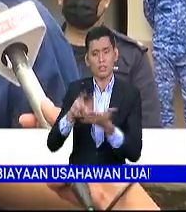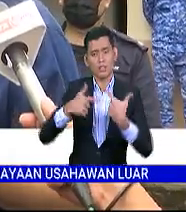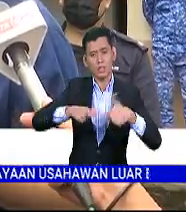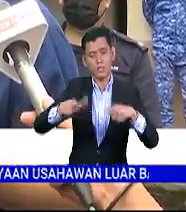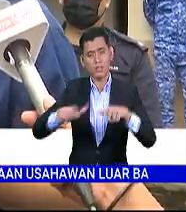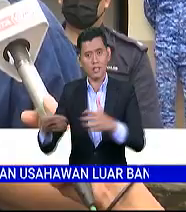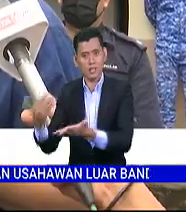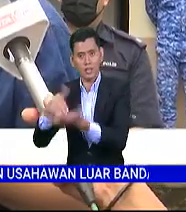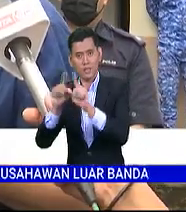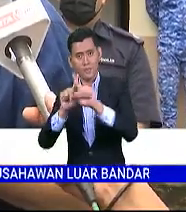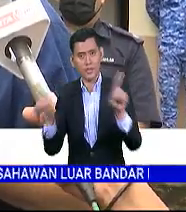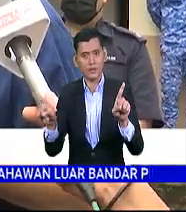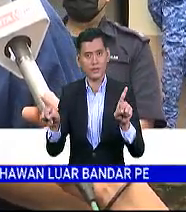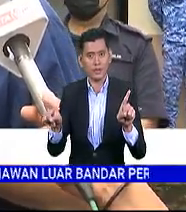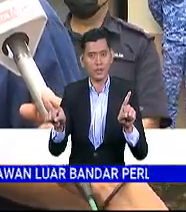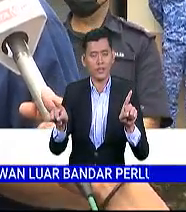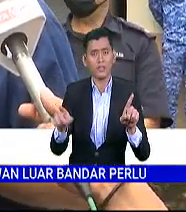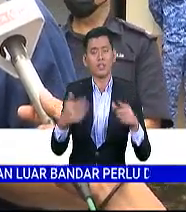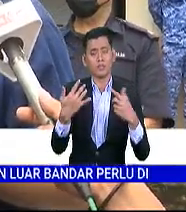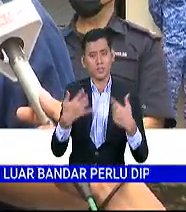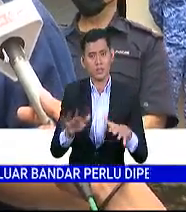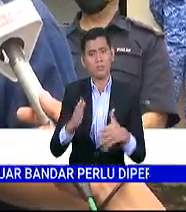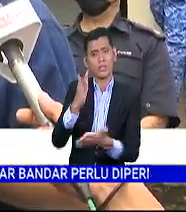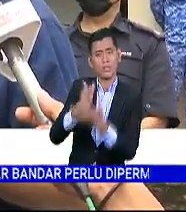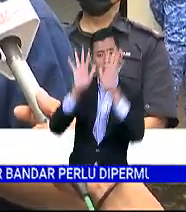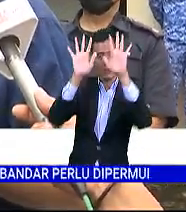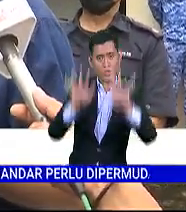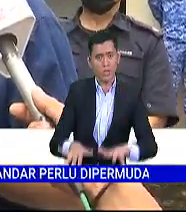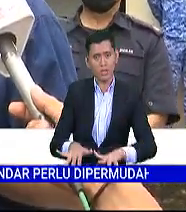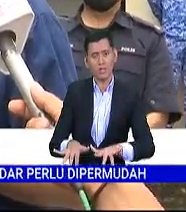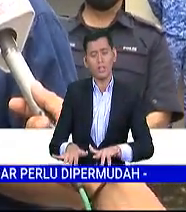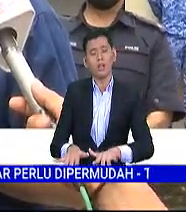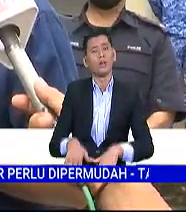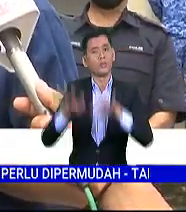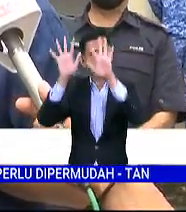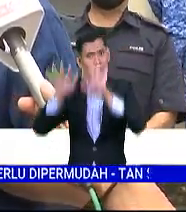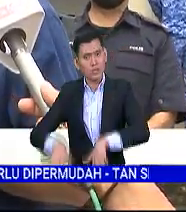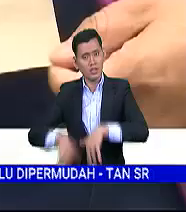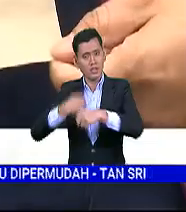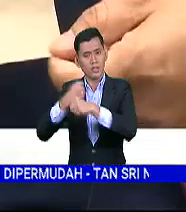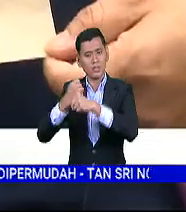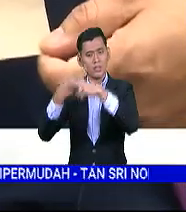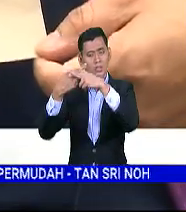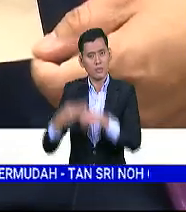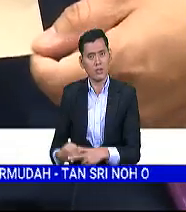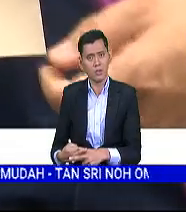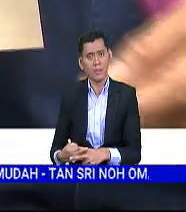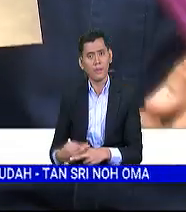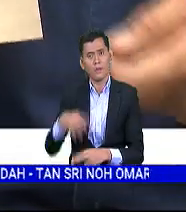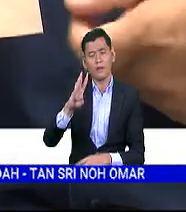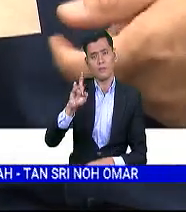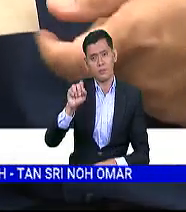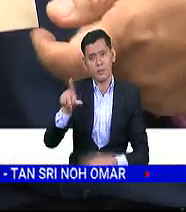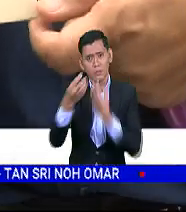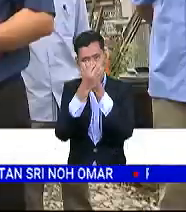dilaksanakan, namun cuaca hujan dan sebagainya merencatkan kerja-kerja pembaikan inilah. Billy memberitahu